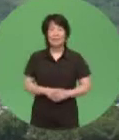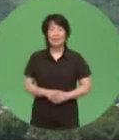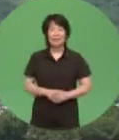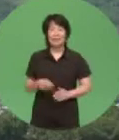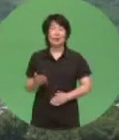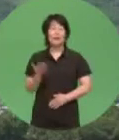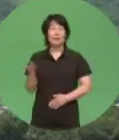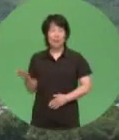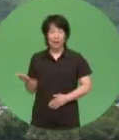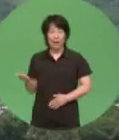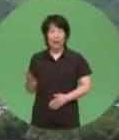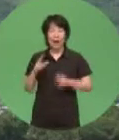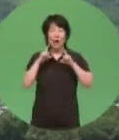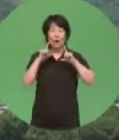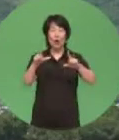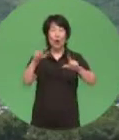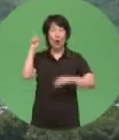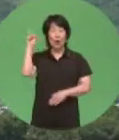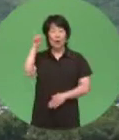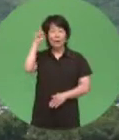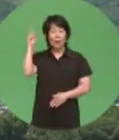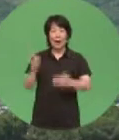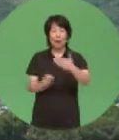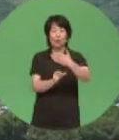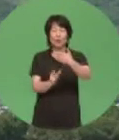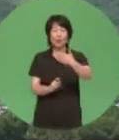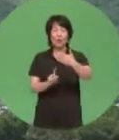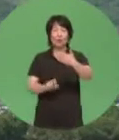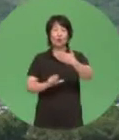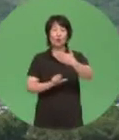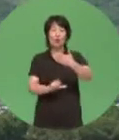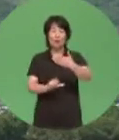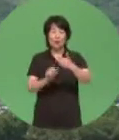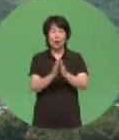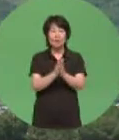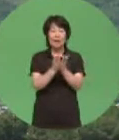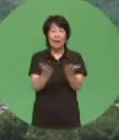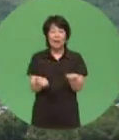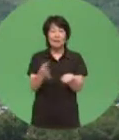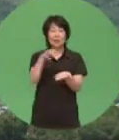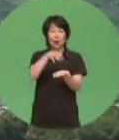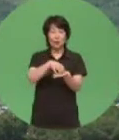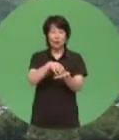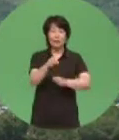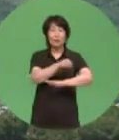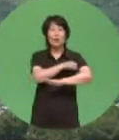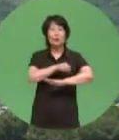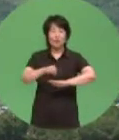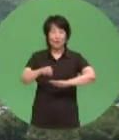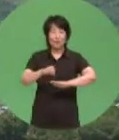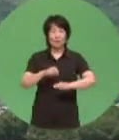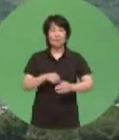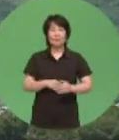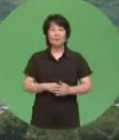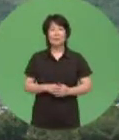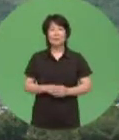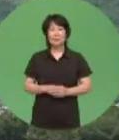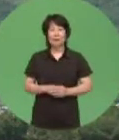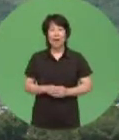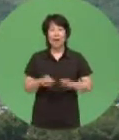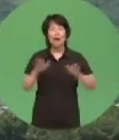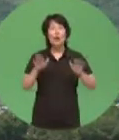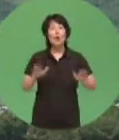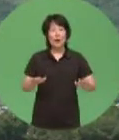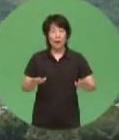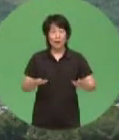さて続いては広報イコマ9月15日号紙面と連動した特集コーナーです。今